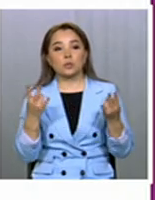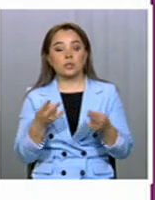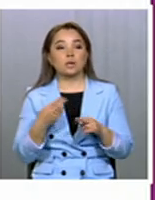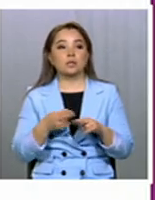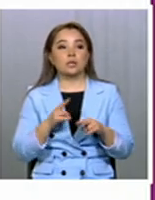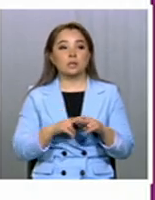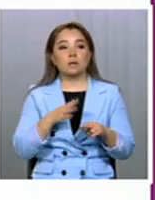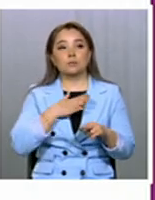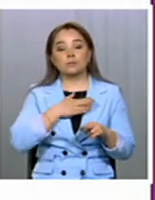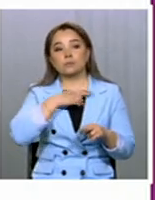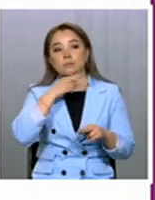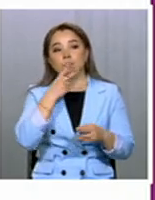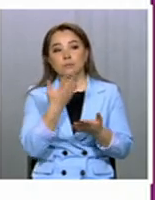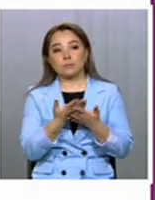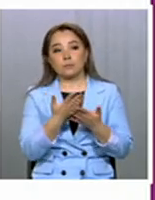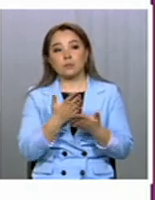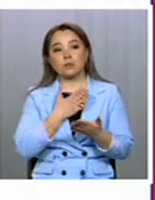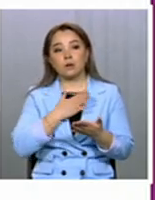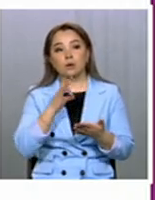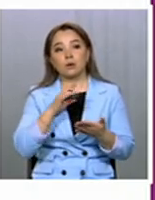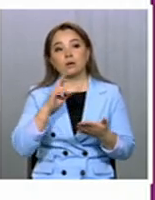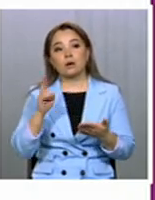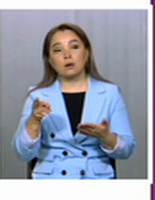енді мұқият қарайық, бізде ОК